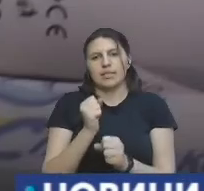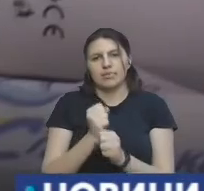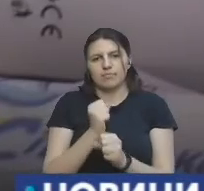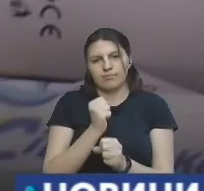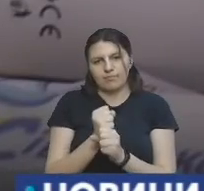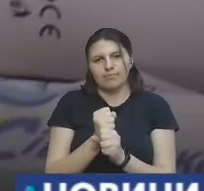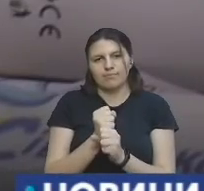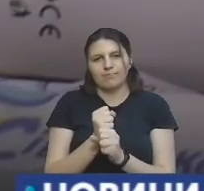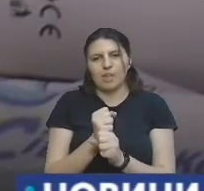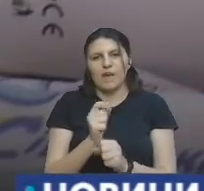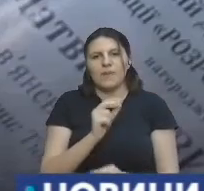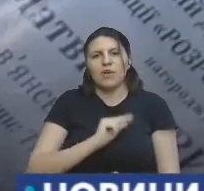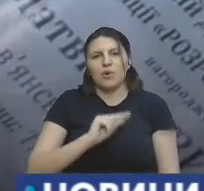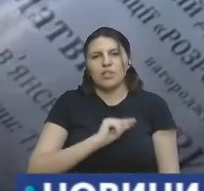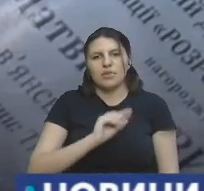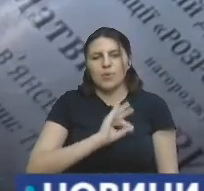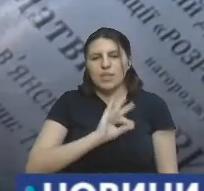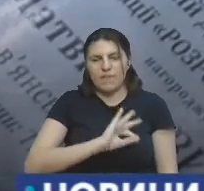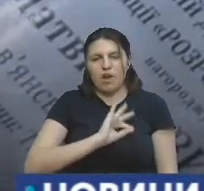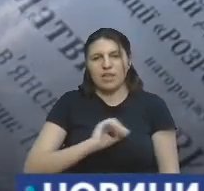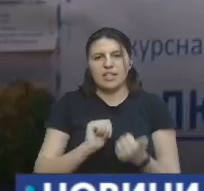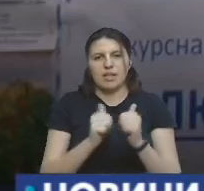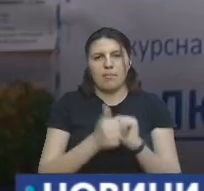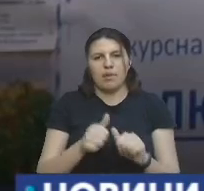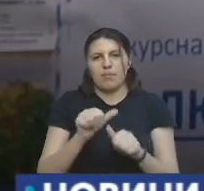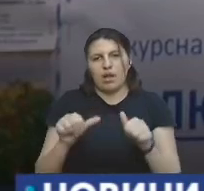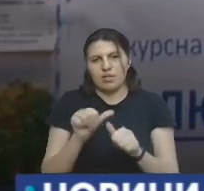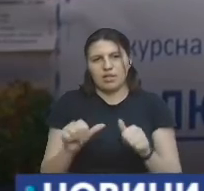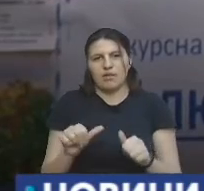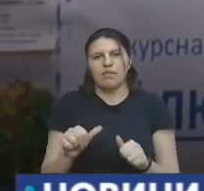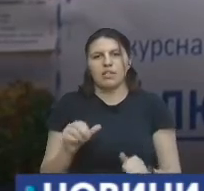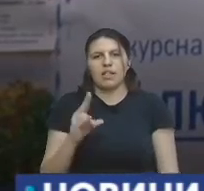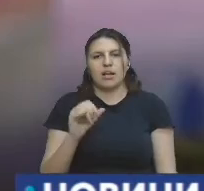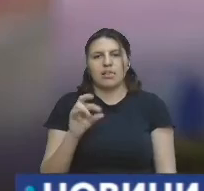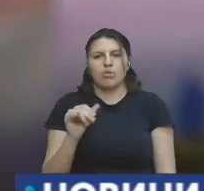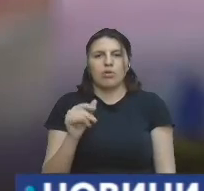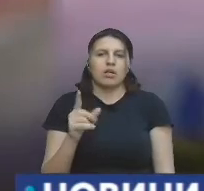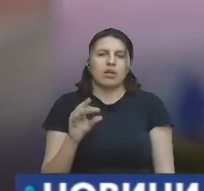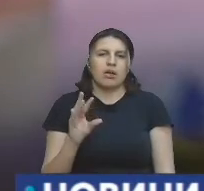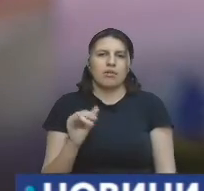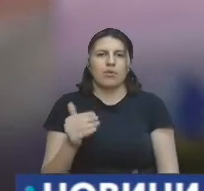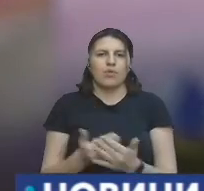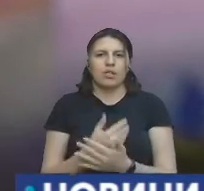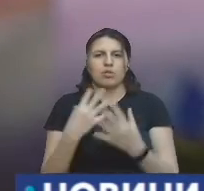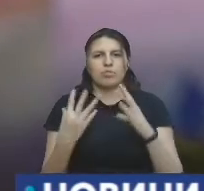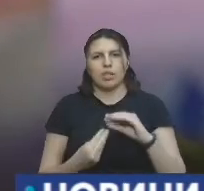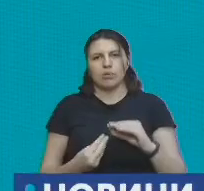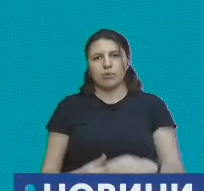пляшок, екологічний глиняний посуд та полотняні торби. Наталя Нагорна, Олександр Батарчук. Новини на